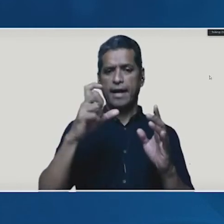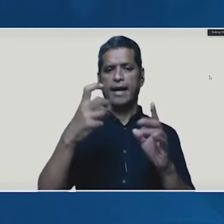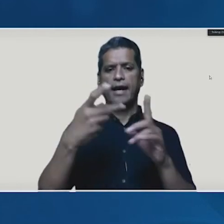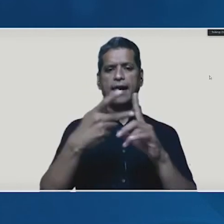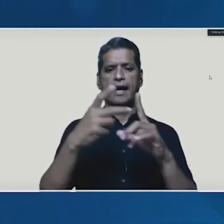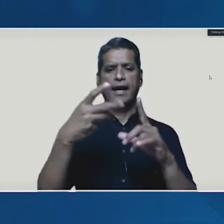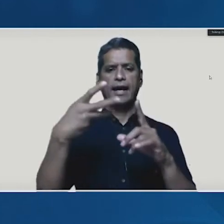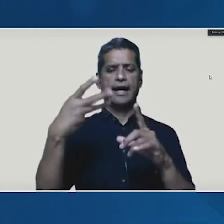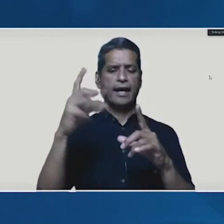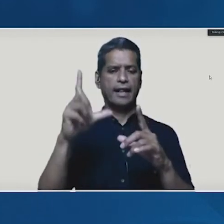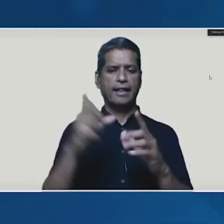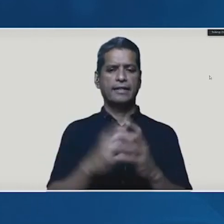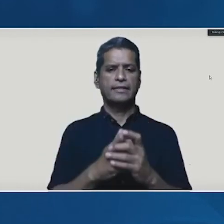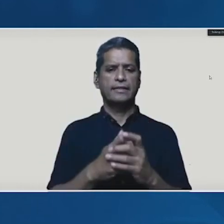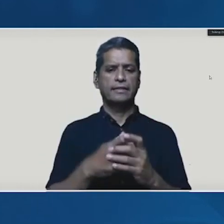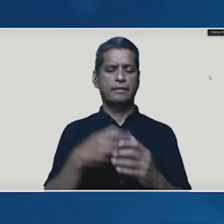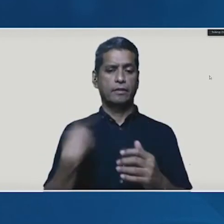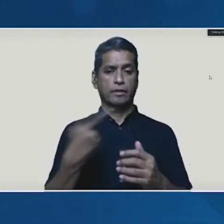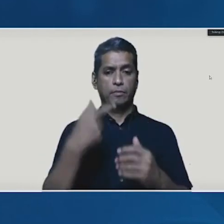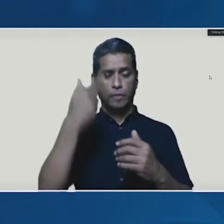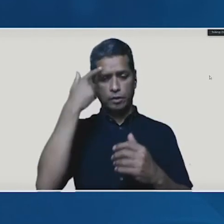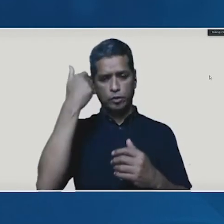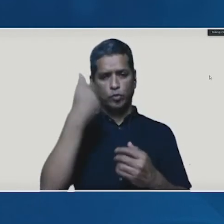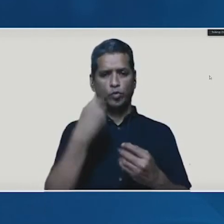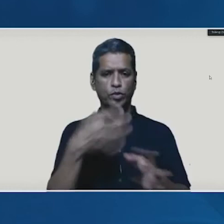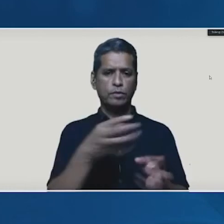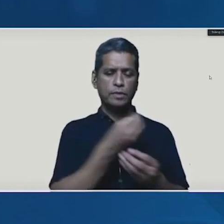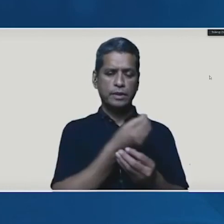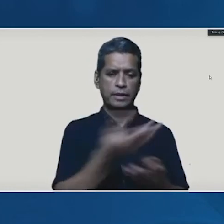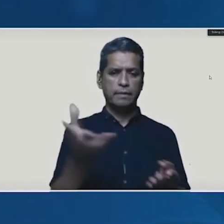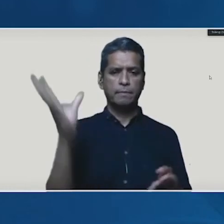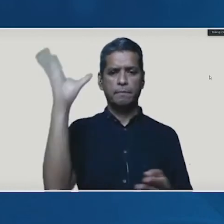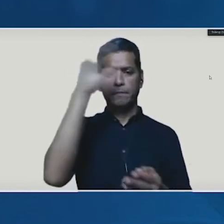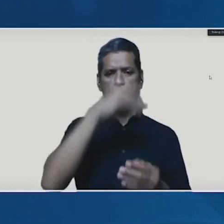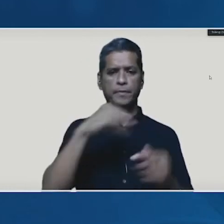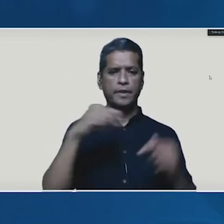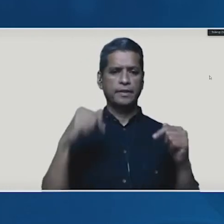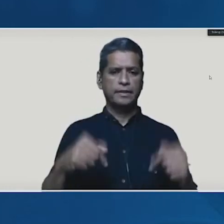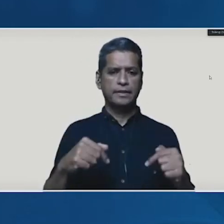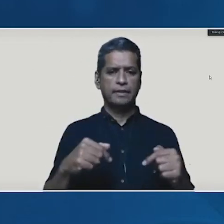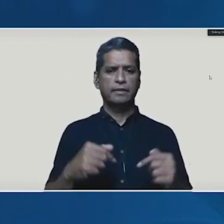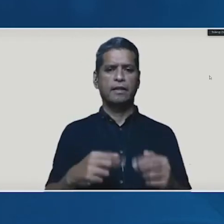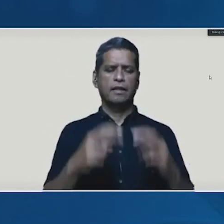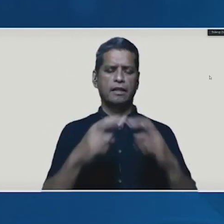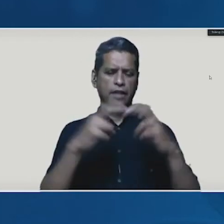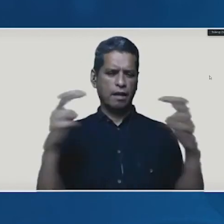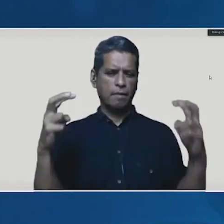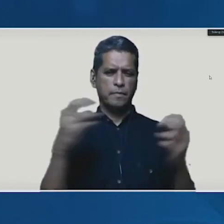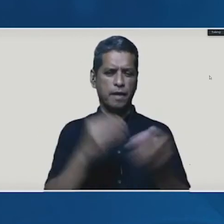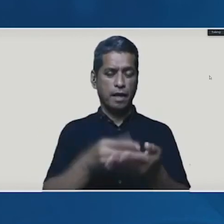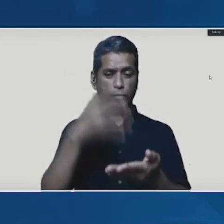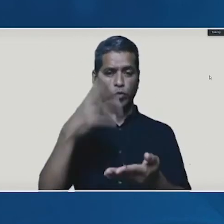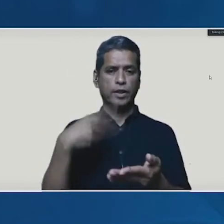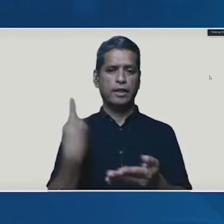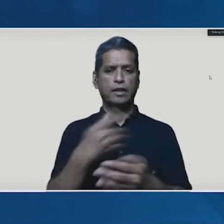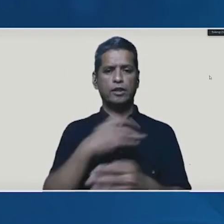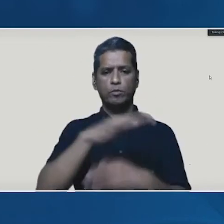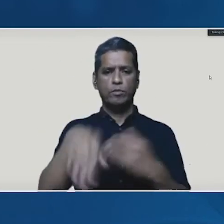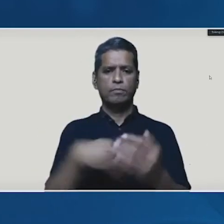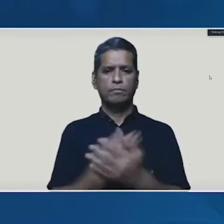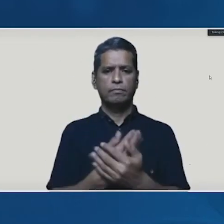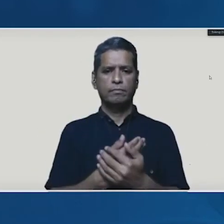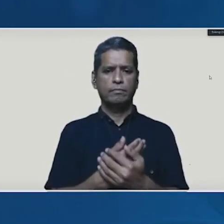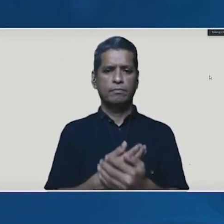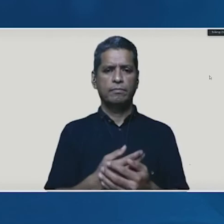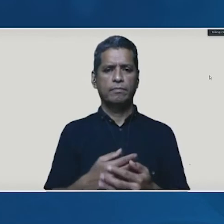percaya bahwa pelajaran yang sudah kita dapatkan pada malam hari ini adalah pelajaran yang sangat berharga untuk kita semuanya Gimana tadi